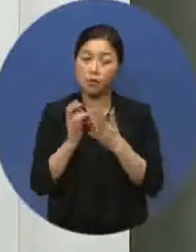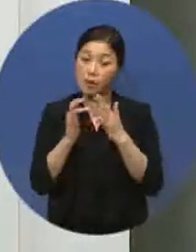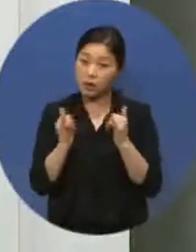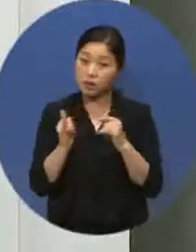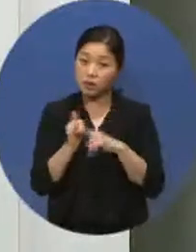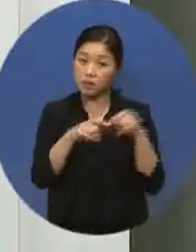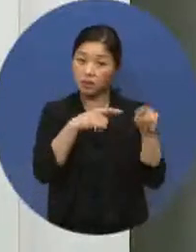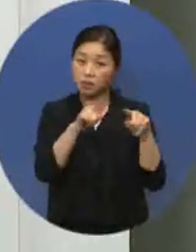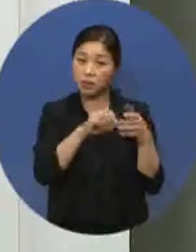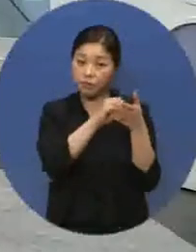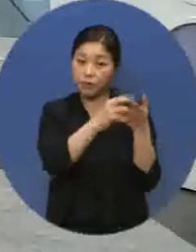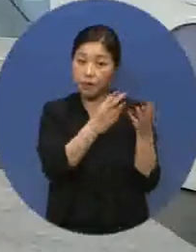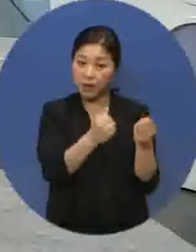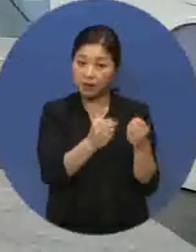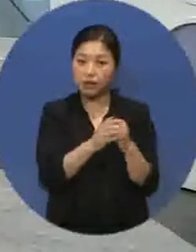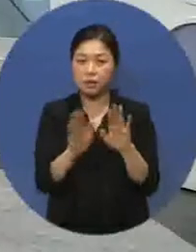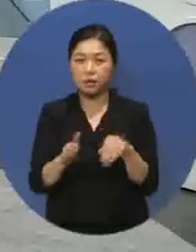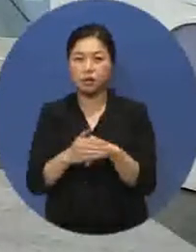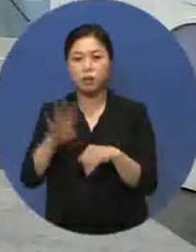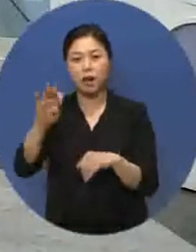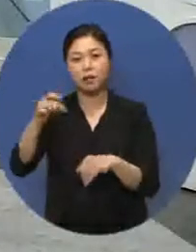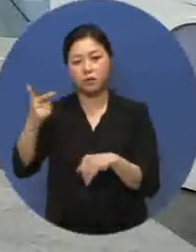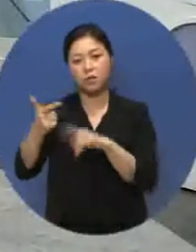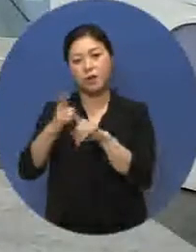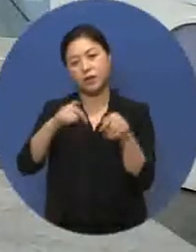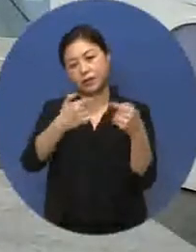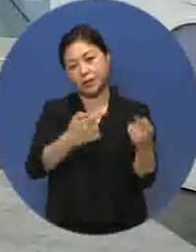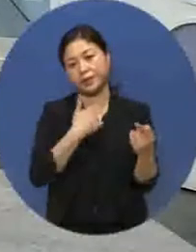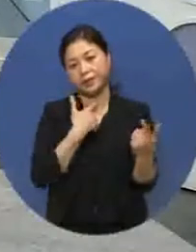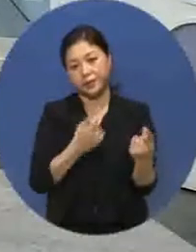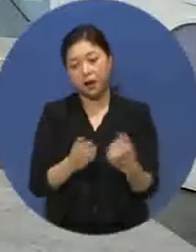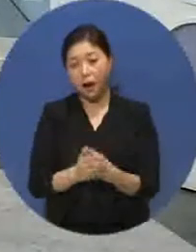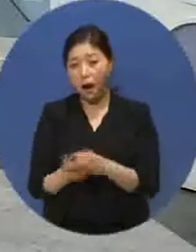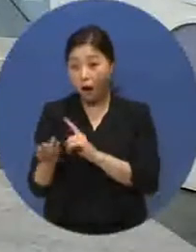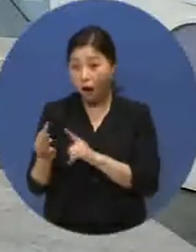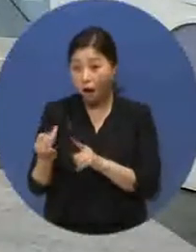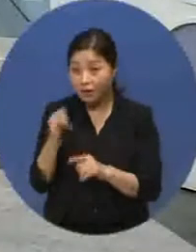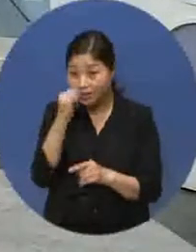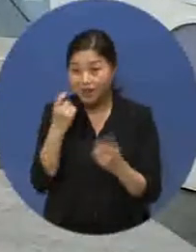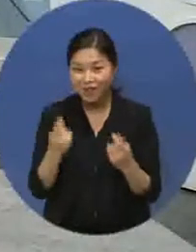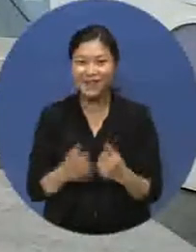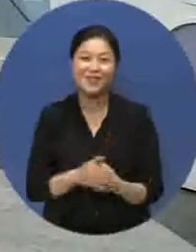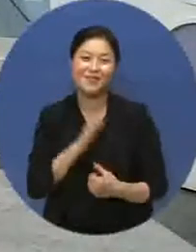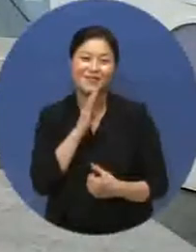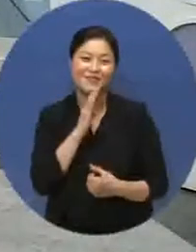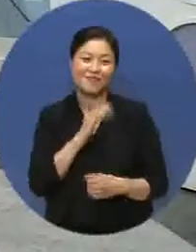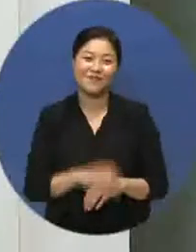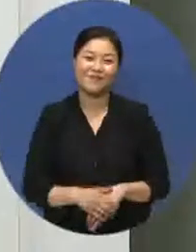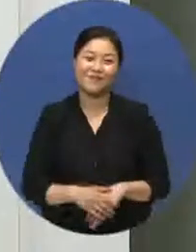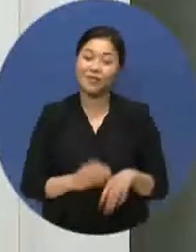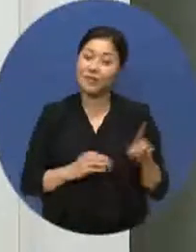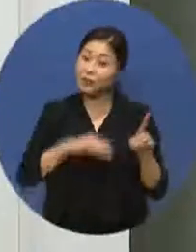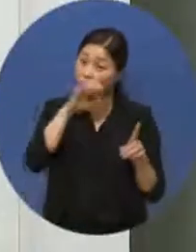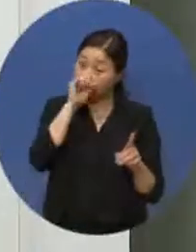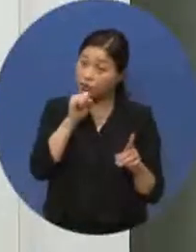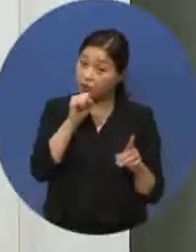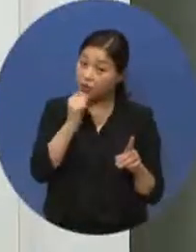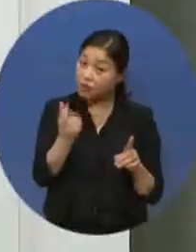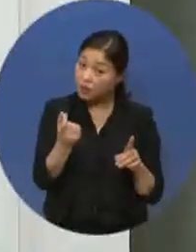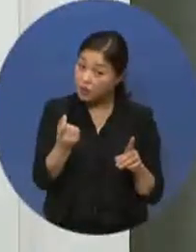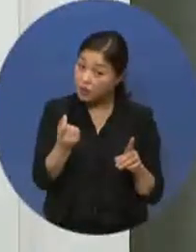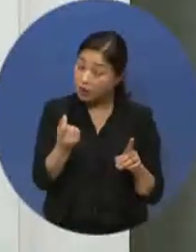있어요. 네, 이번에도 46분이 이제 진출했습니다. 네. 헤아리고 있군요. 네, 물론입니다. 이런데. 근데 그게